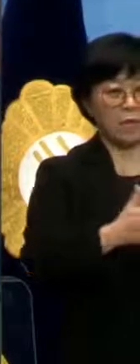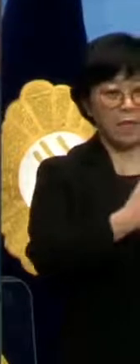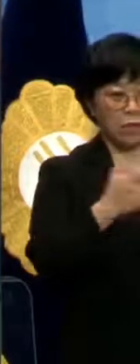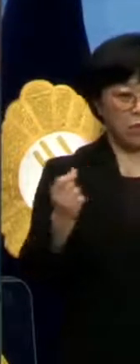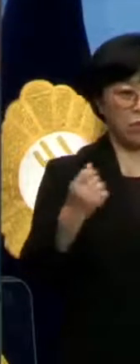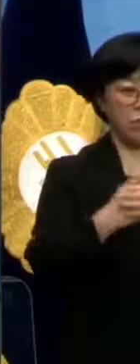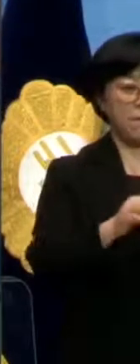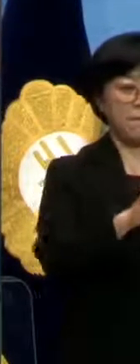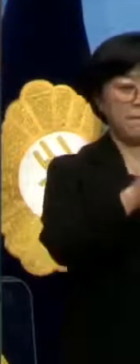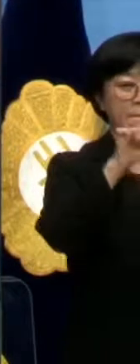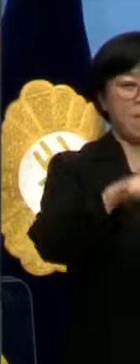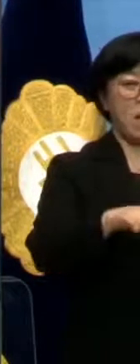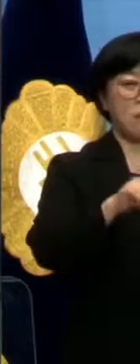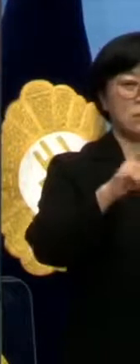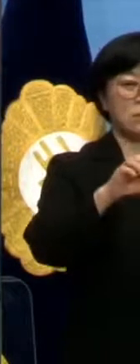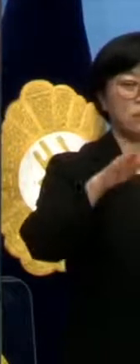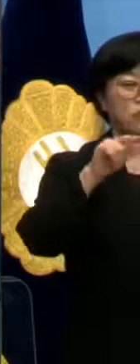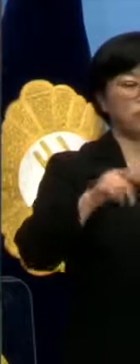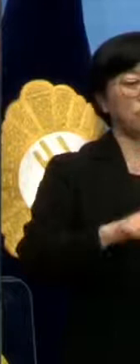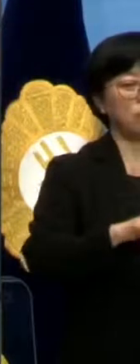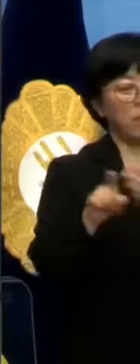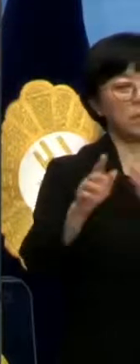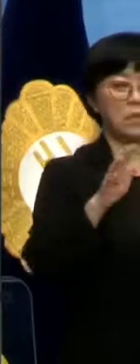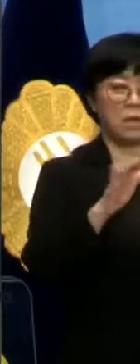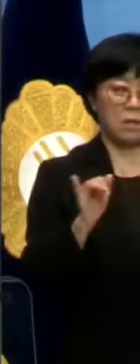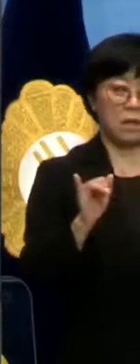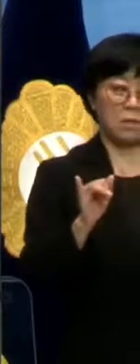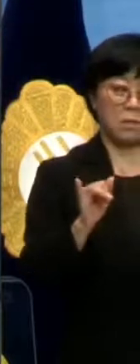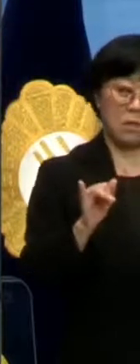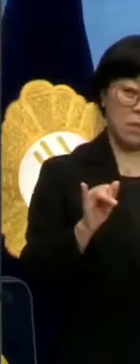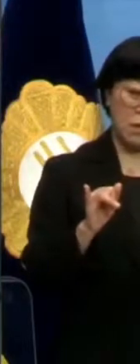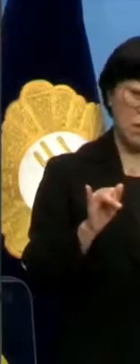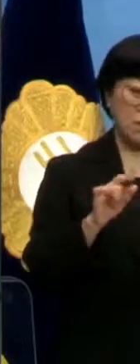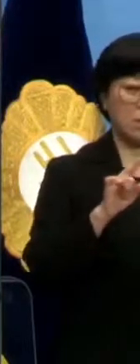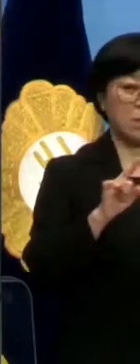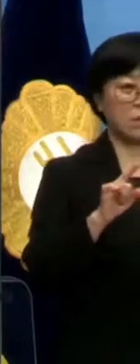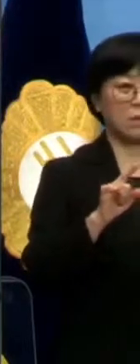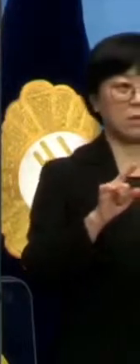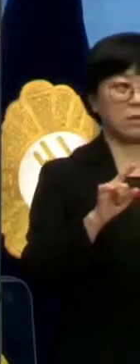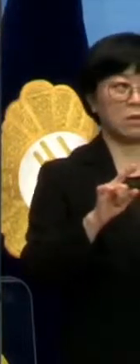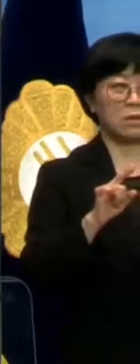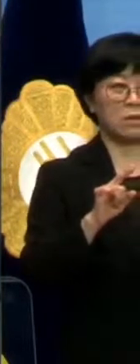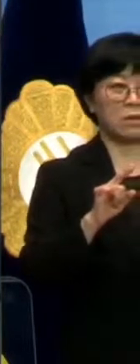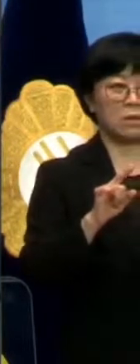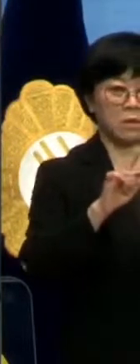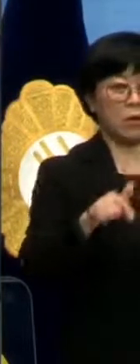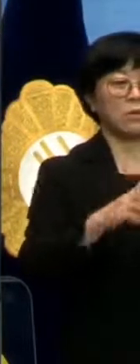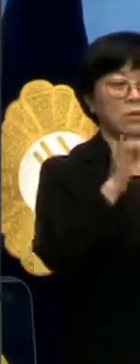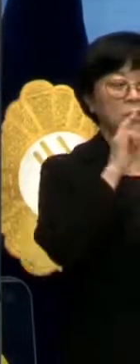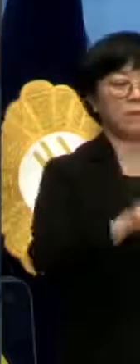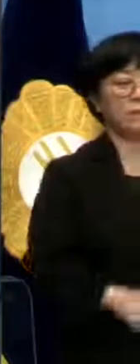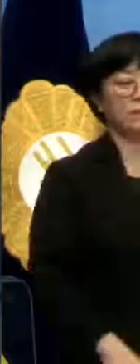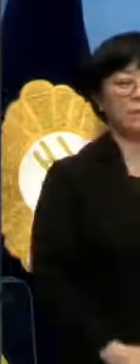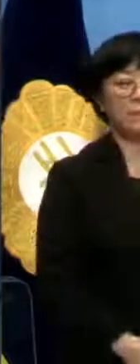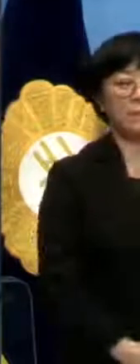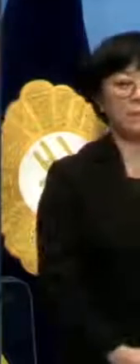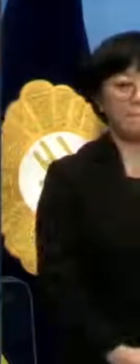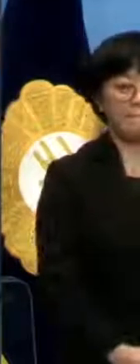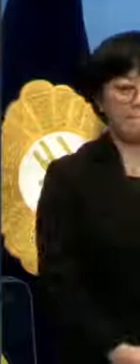박대출 10명씩 정기용 주거형 한 번 승이 허나 회원 1등입니다